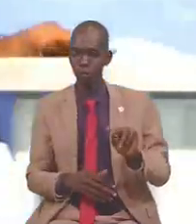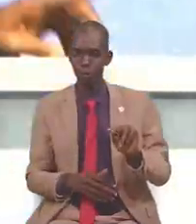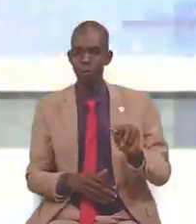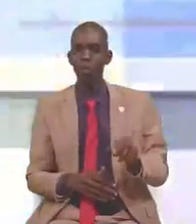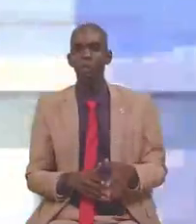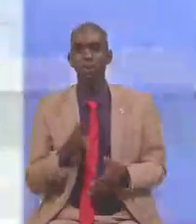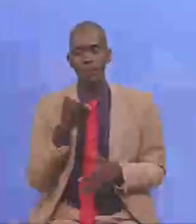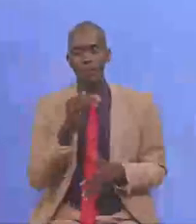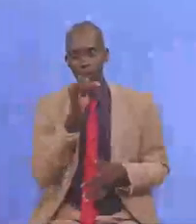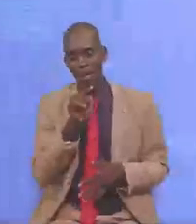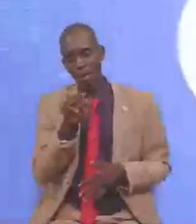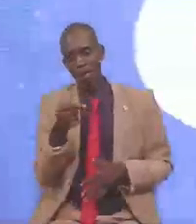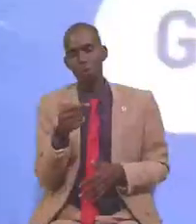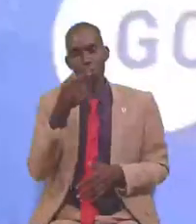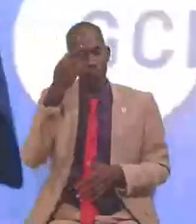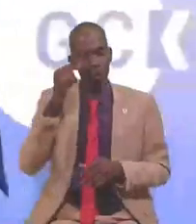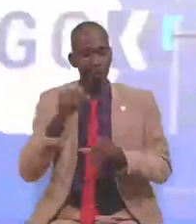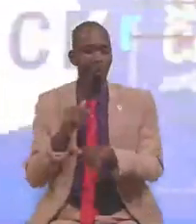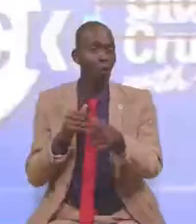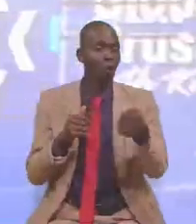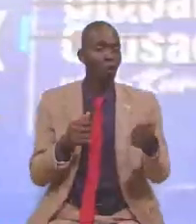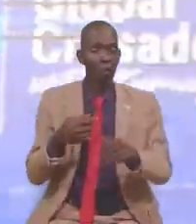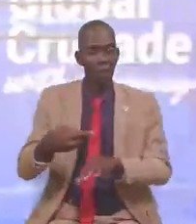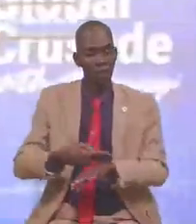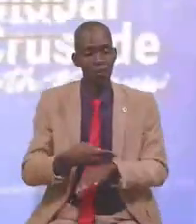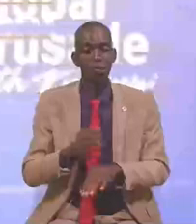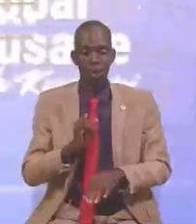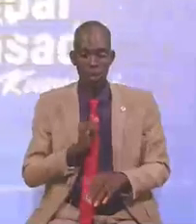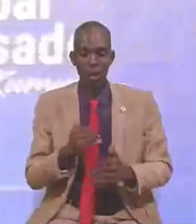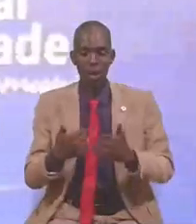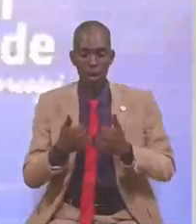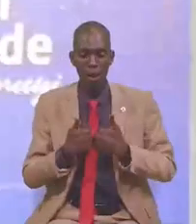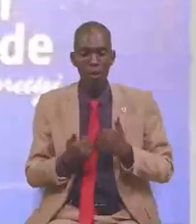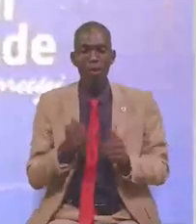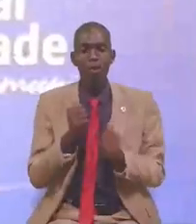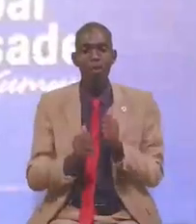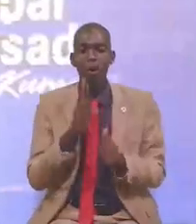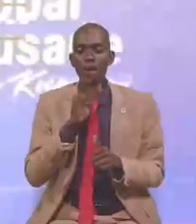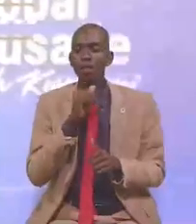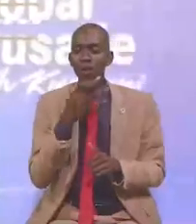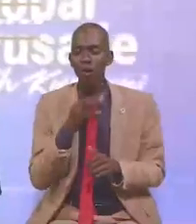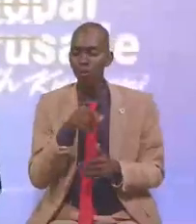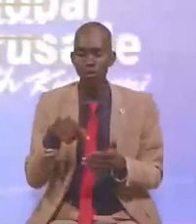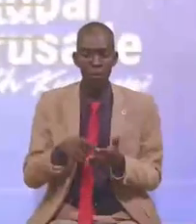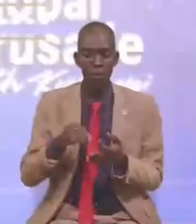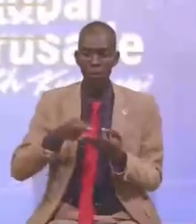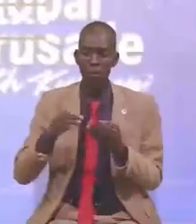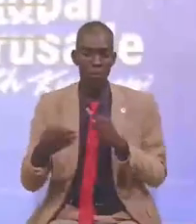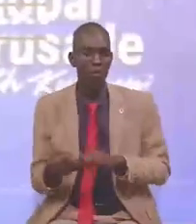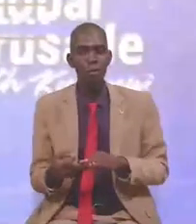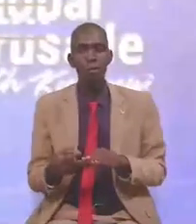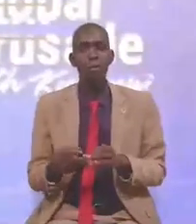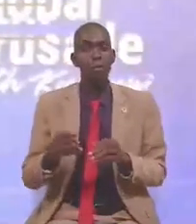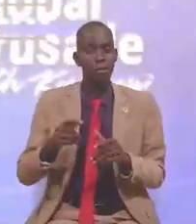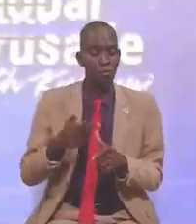Il y a d'autres brebis. J'ai d'autres brebis qui ne sont pas dans cette bergerie. D'autres